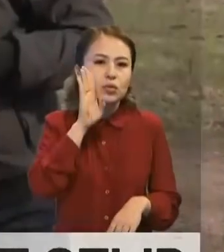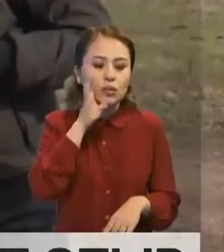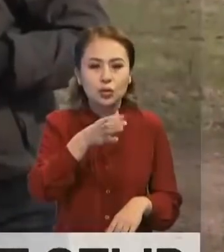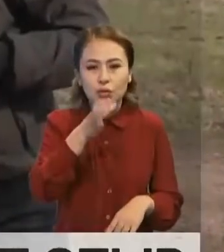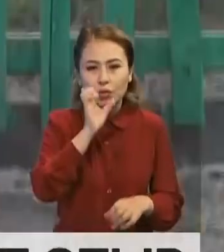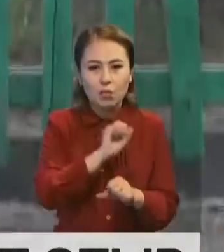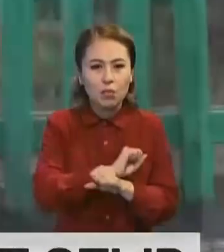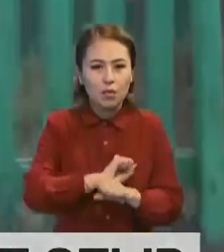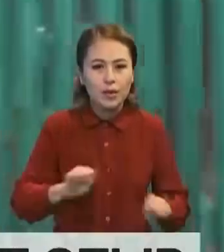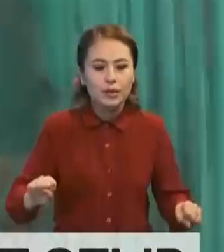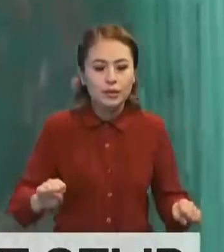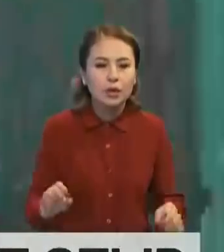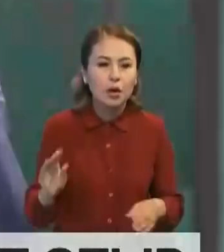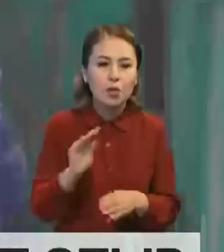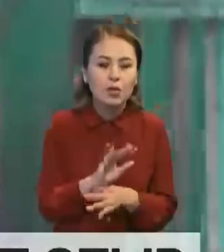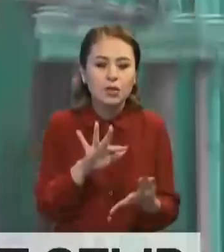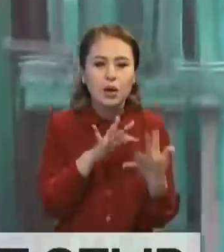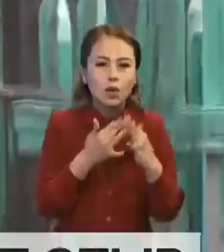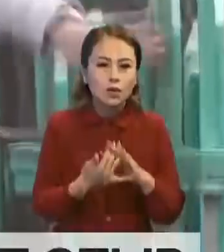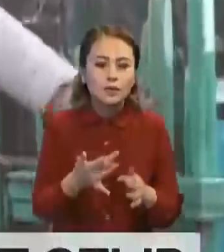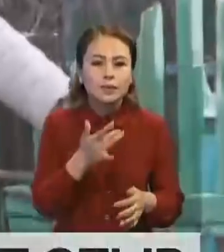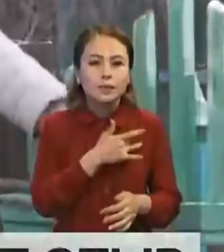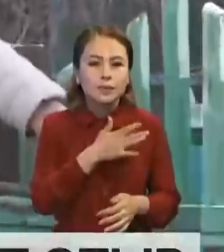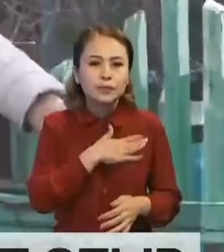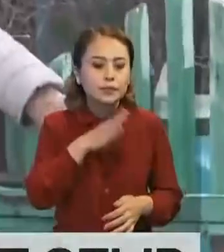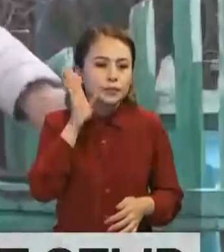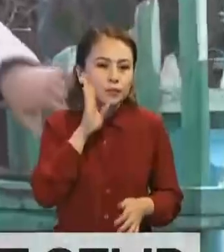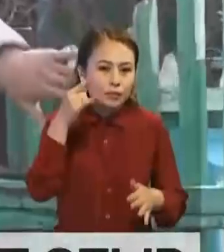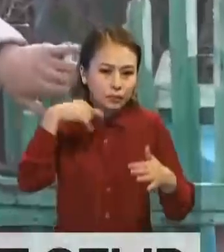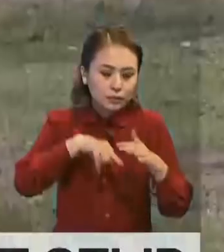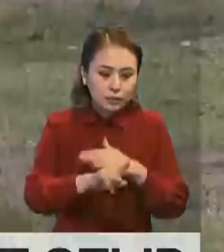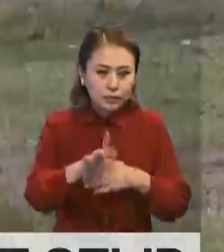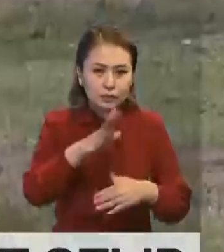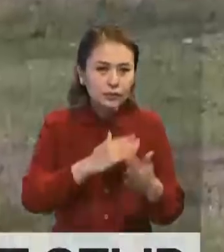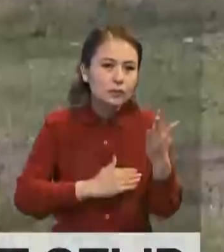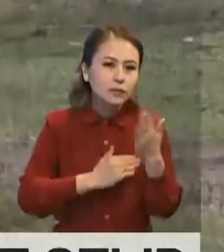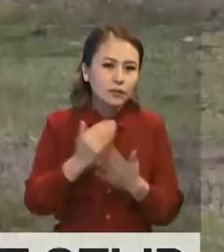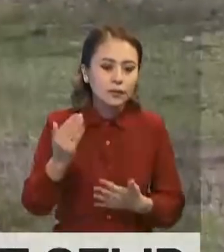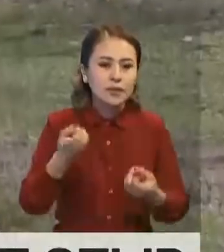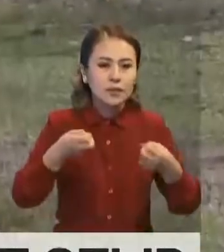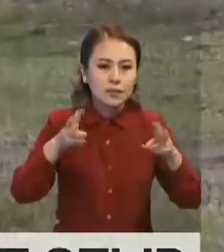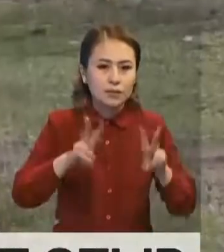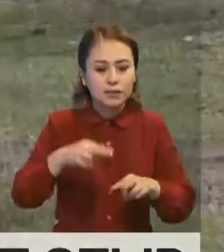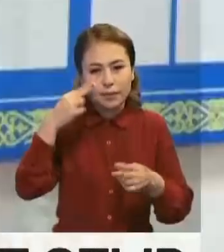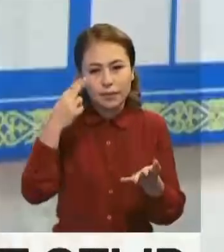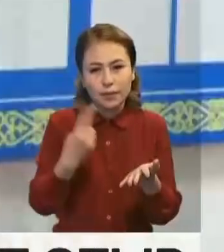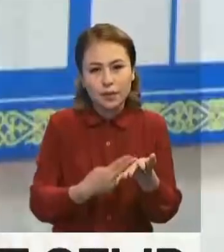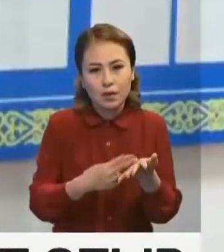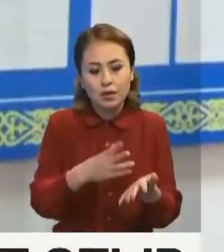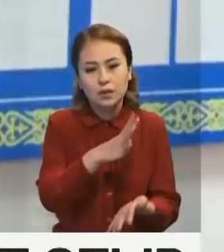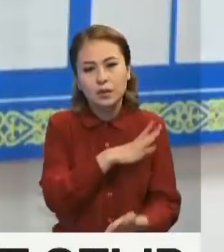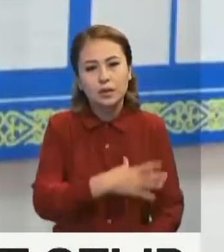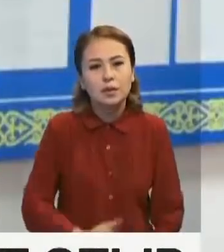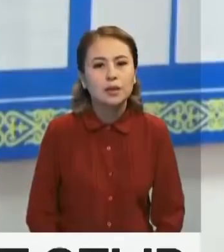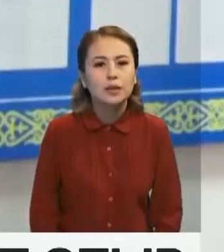ішуге болмайды. Қос ауылдың халқы тұтынып отырған судың радиациялық көрсеткіштері жоғары екенін мамандар дәлелдеген. В ходе